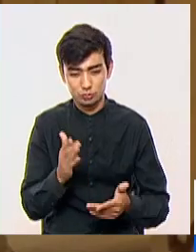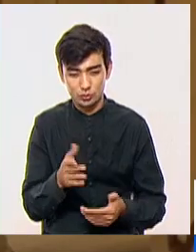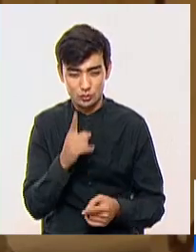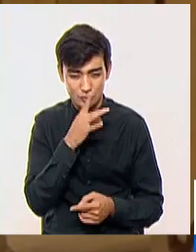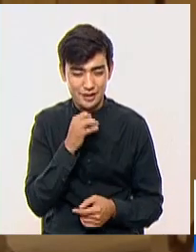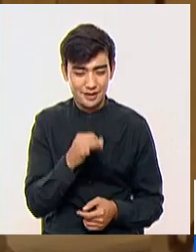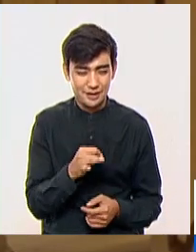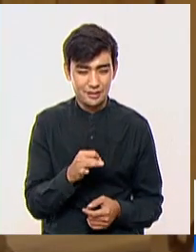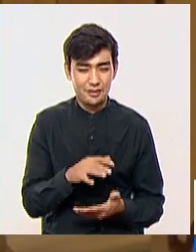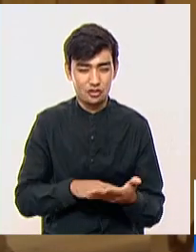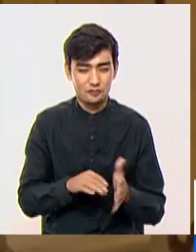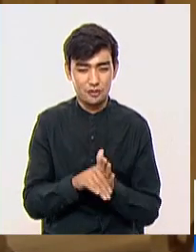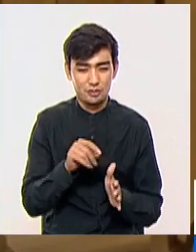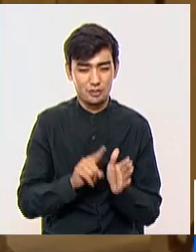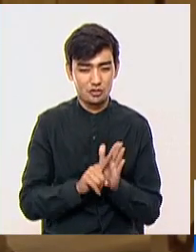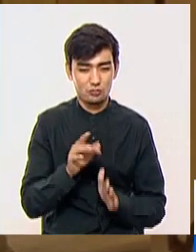жұмыстары